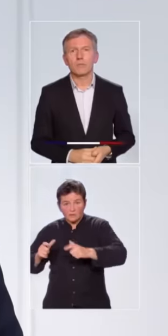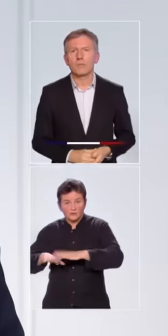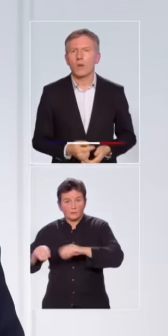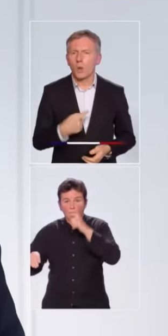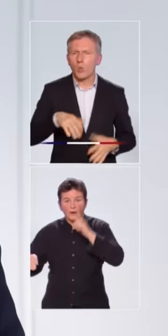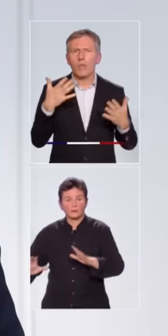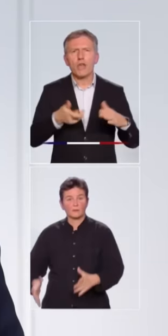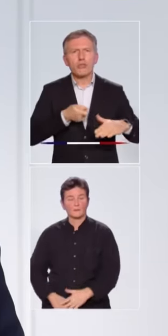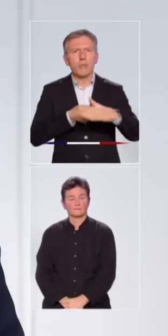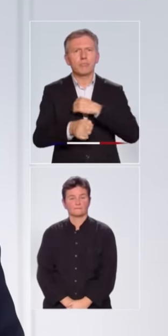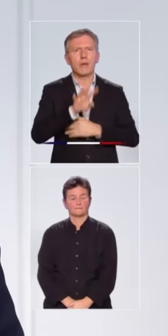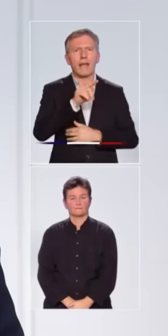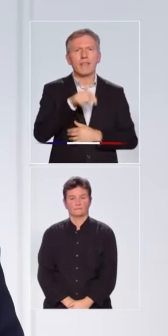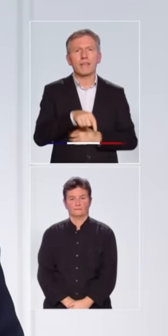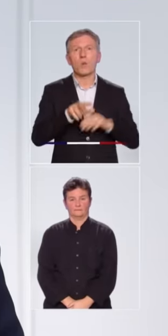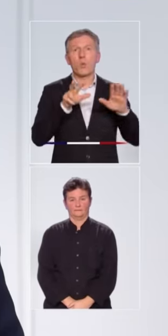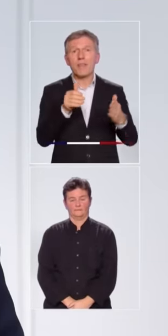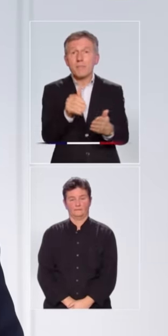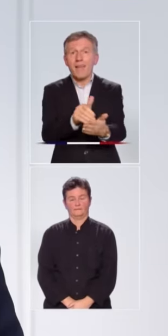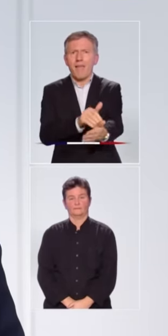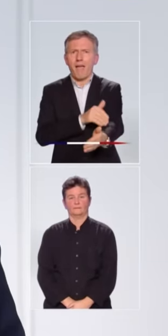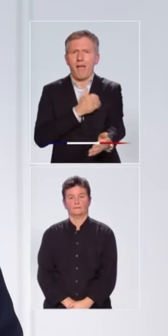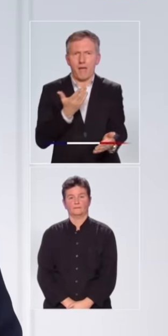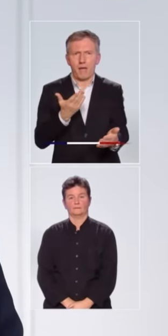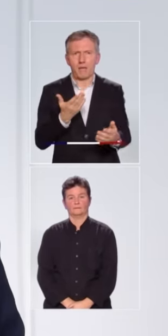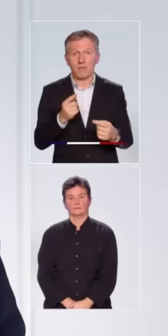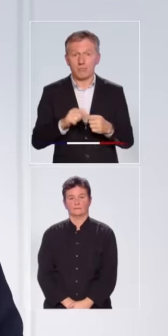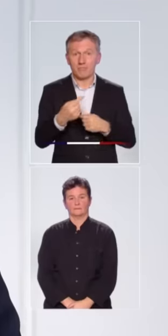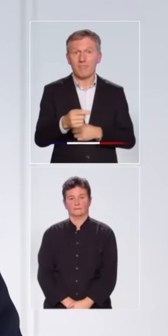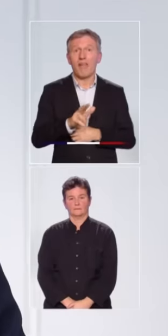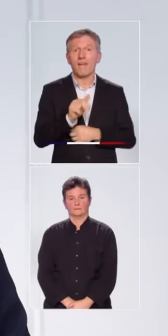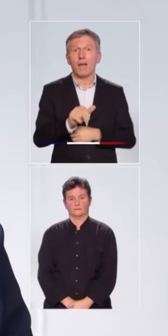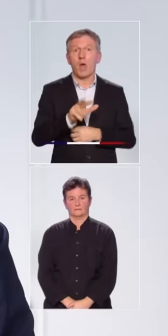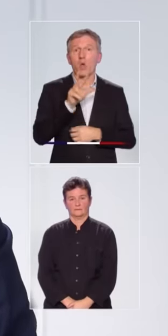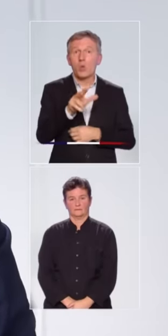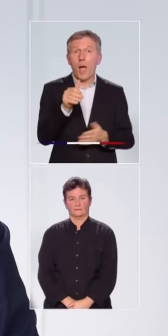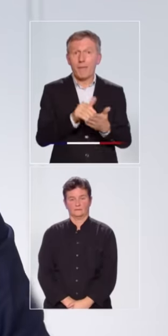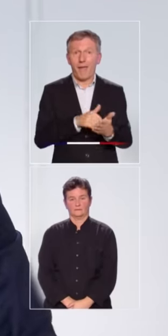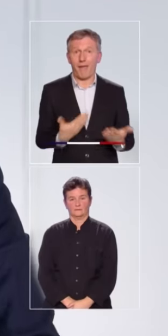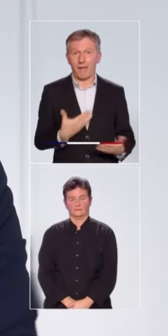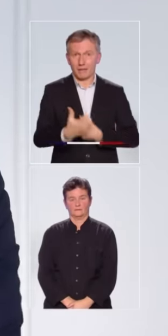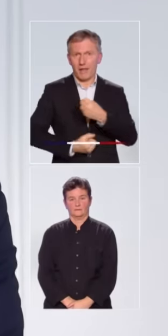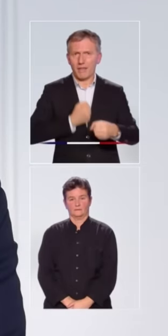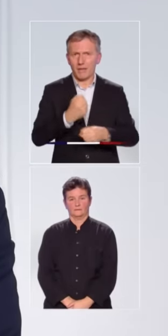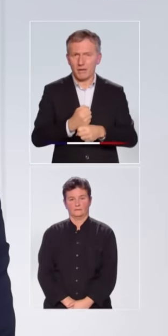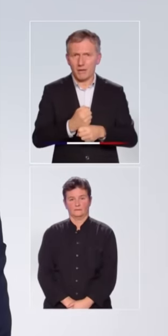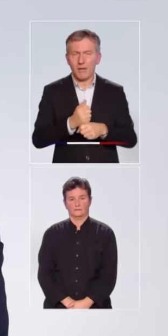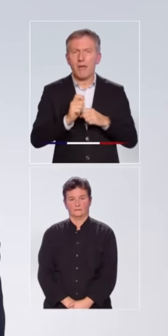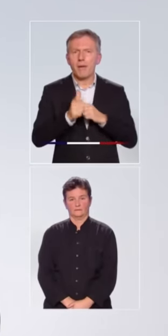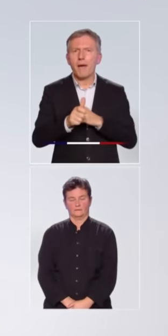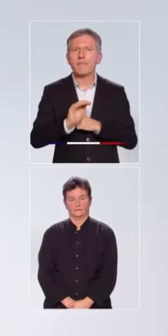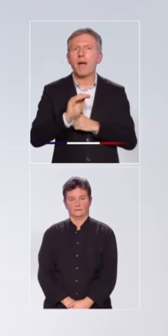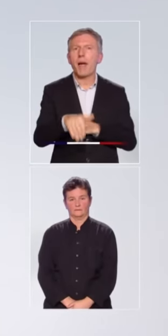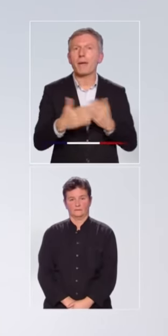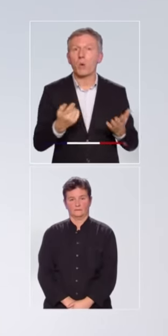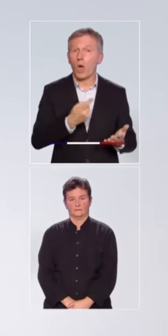financé 4,8 milliards d'euros à peu près, et on va aller jusqu'à 3 milliards d'euros cette année. Et ensuite,